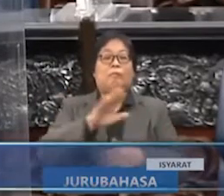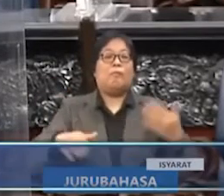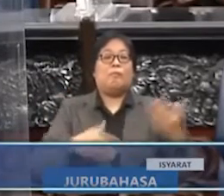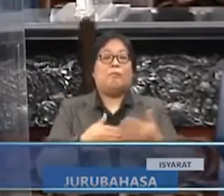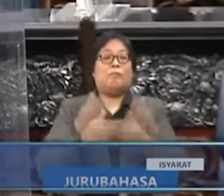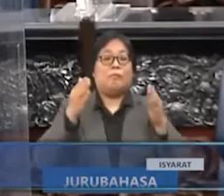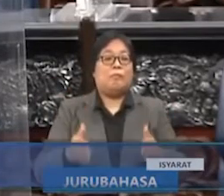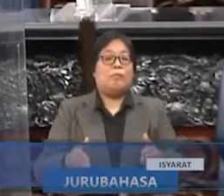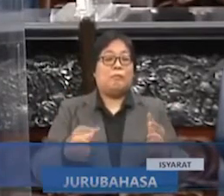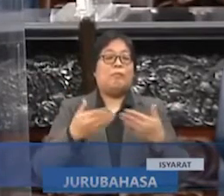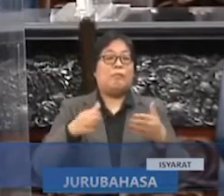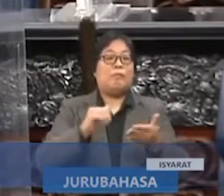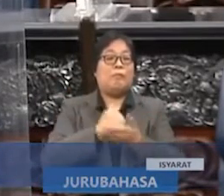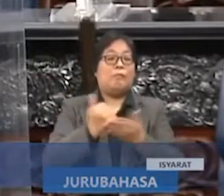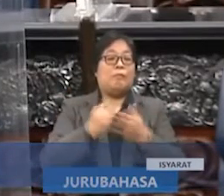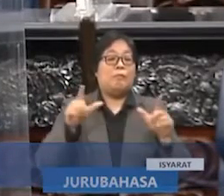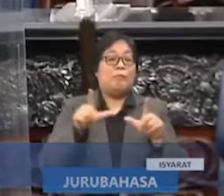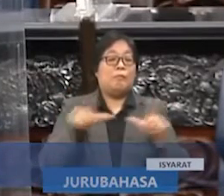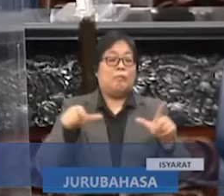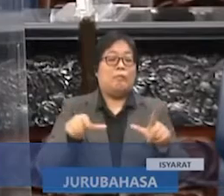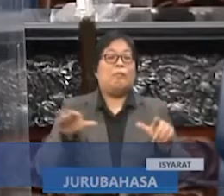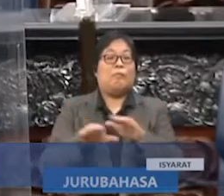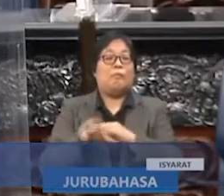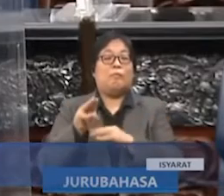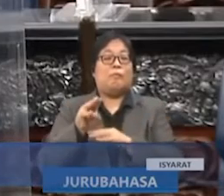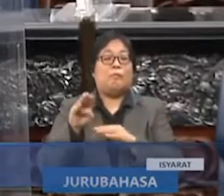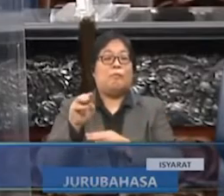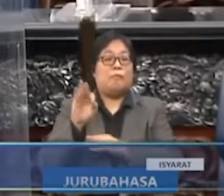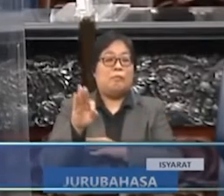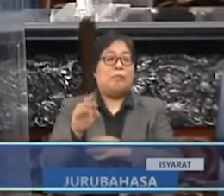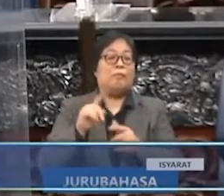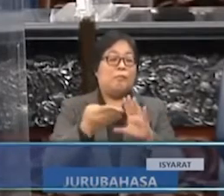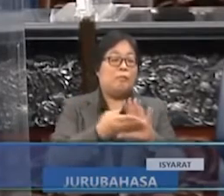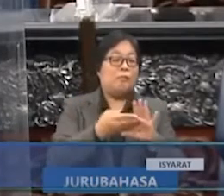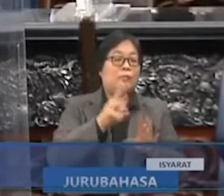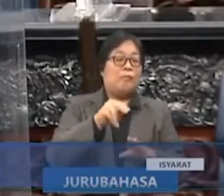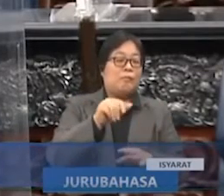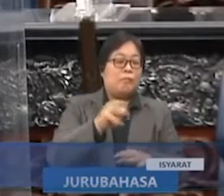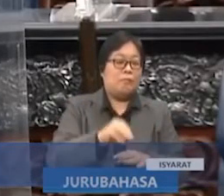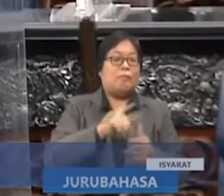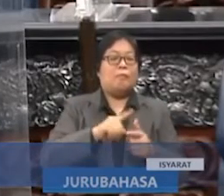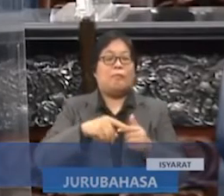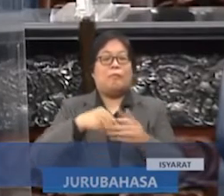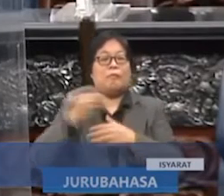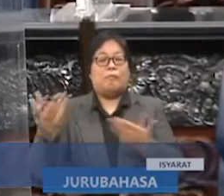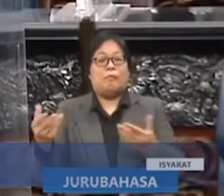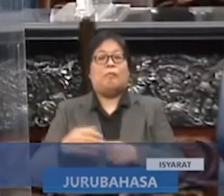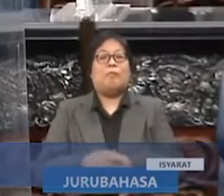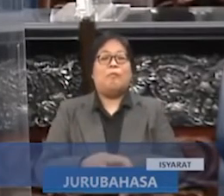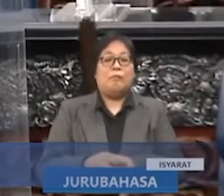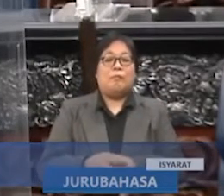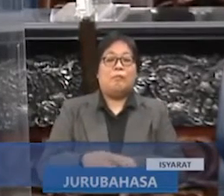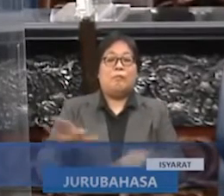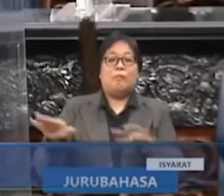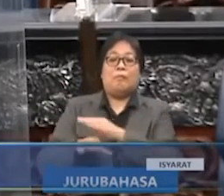Semua pelanggan yang membuka akaun di Bank Belasin yang dikawasili oleh Bank Negara atau akaun di Bank Luar Pesisir yang dikawasili